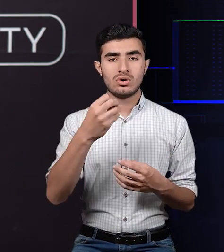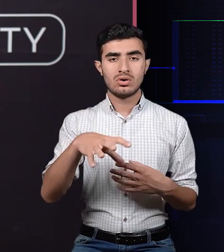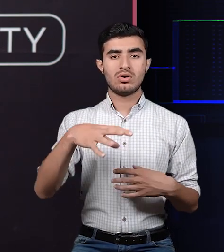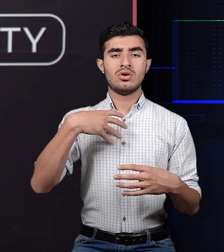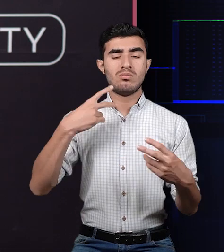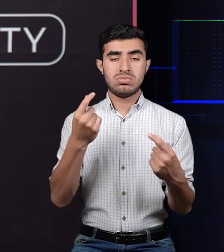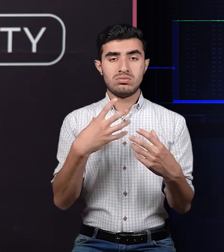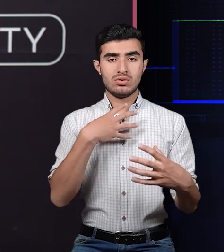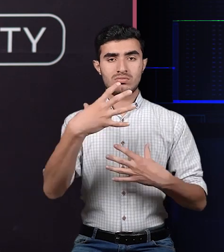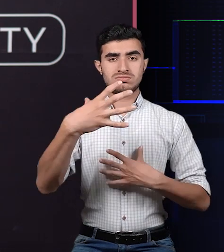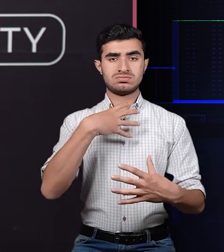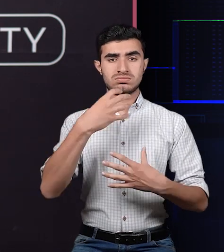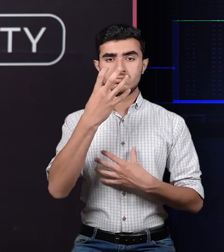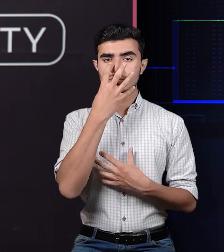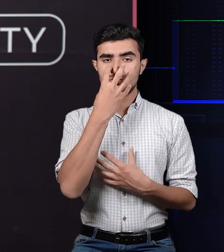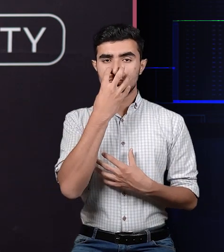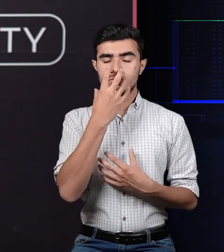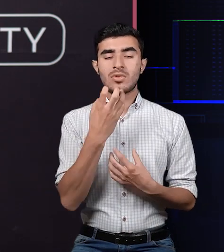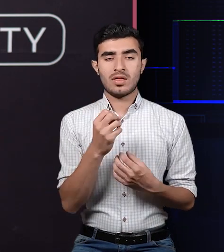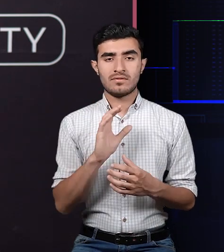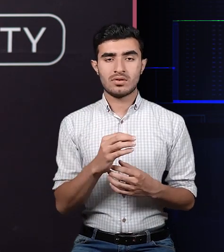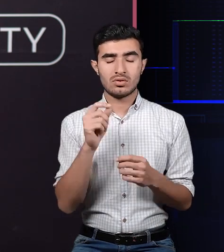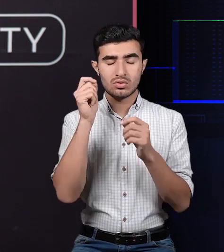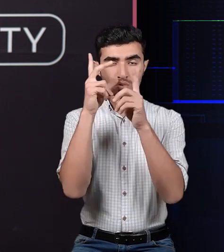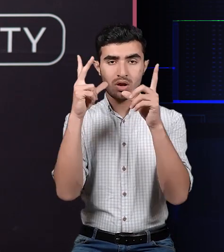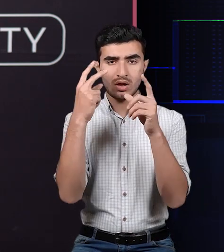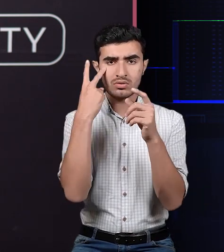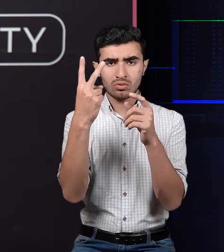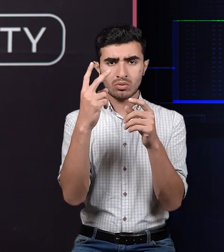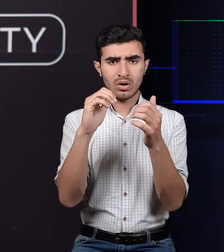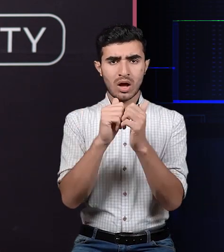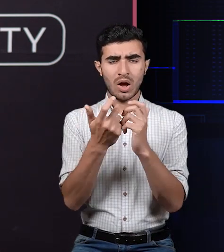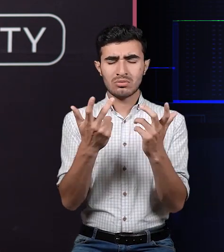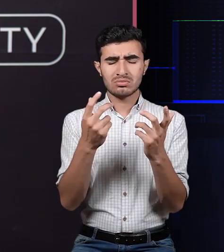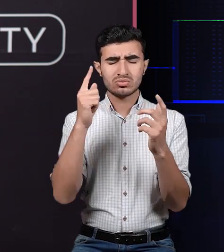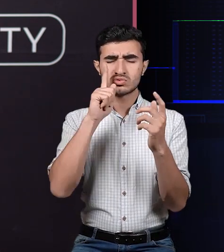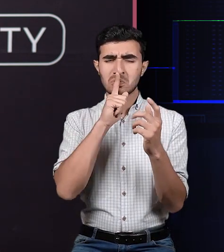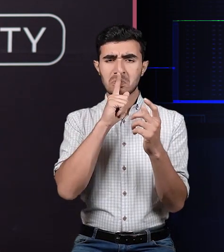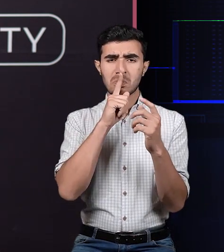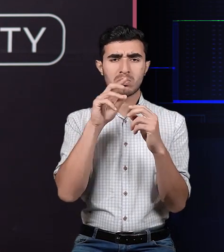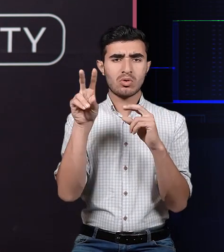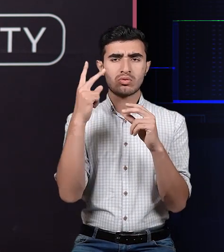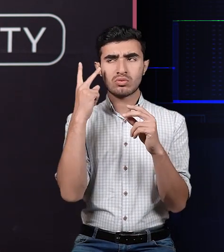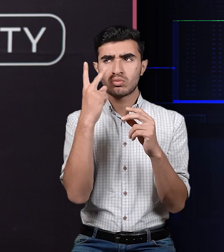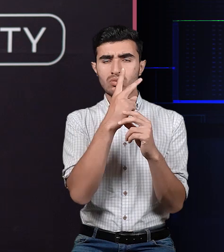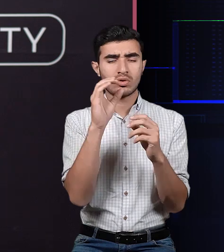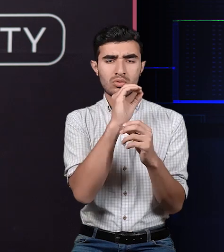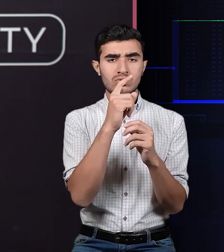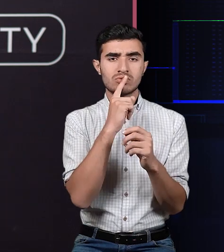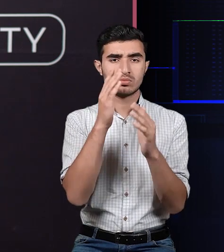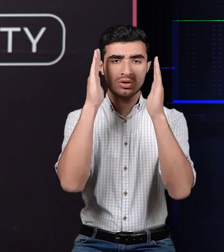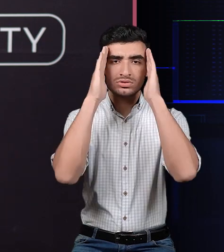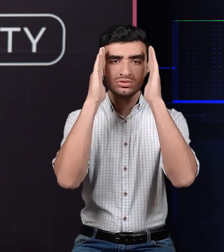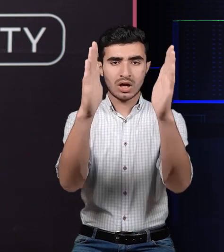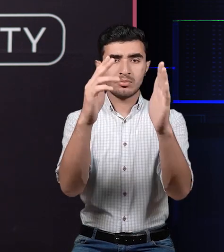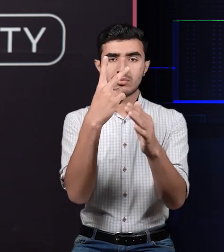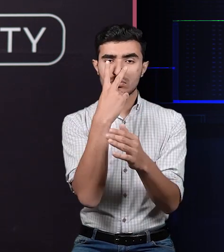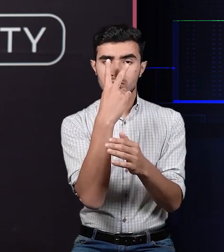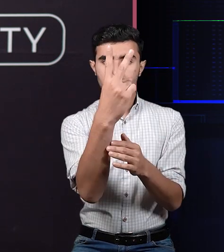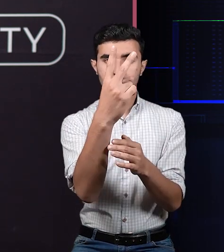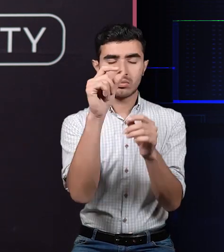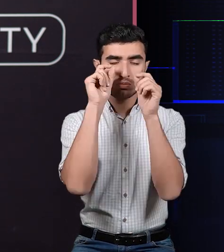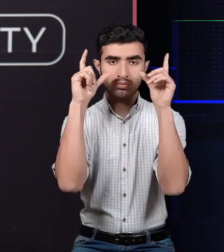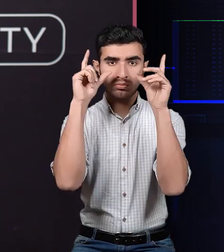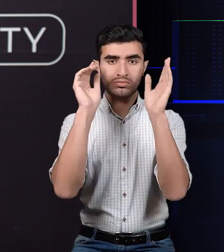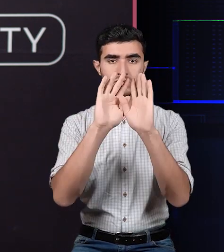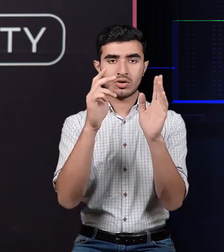بغیر کسی رمق اور کشش کے صرف سامنے کو دیکھ رہی تھیں۔ ہسپتال میں وقت ہمیشہ ایک جیسا ہی رہتا